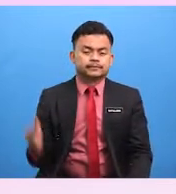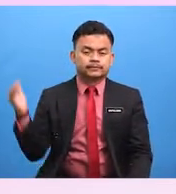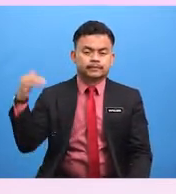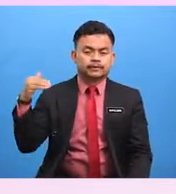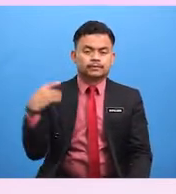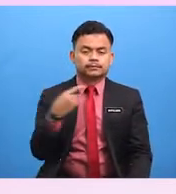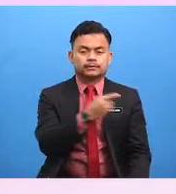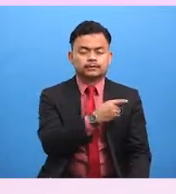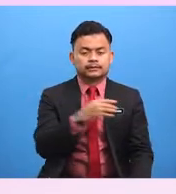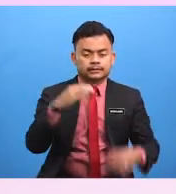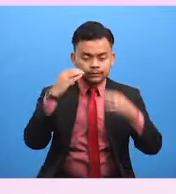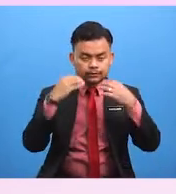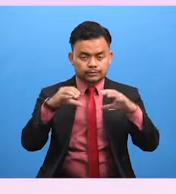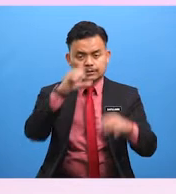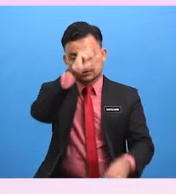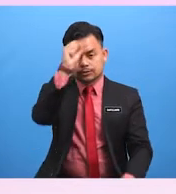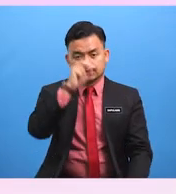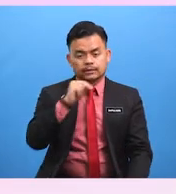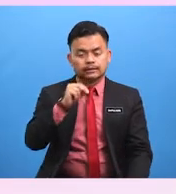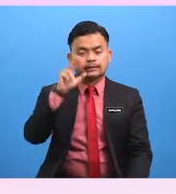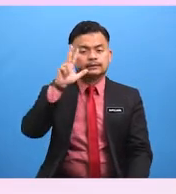Jom kita cuba soalan ketiga pula.